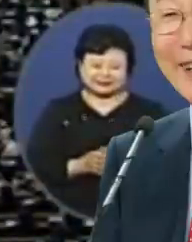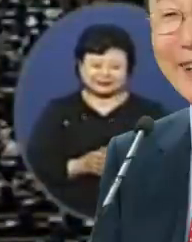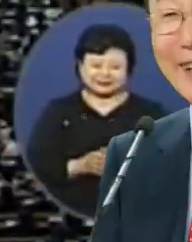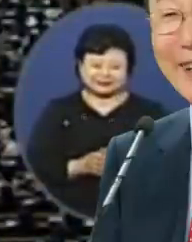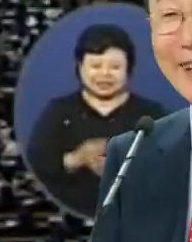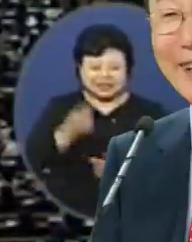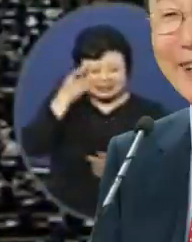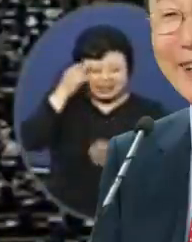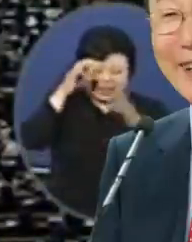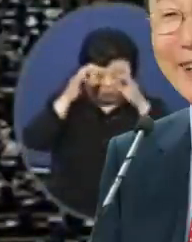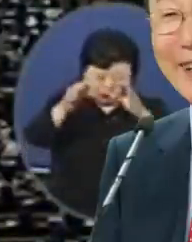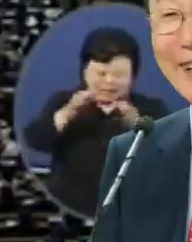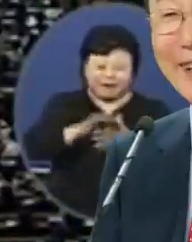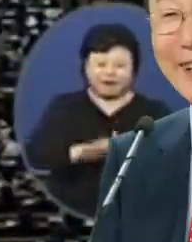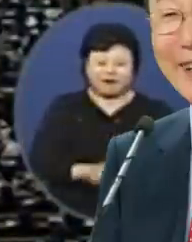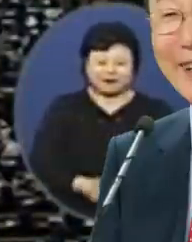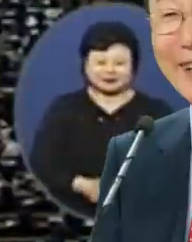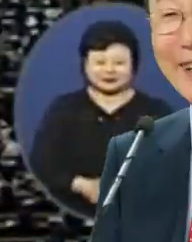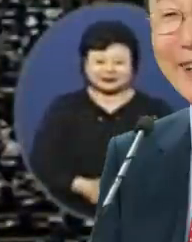생각해 볼 만해요.